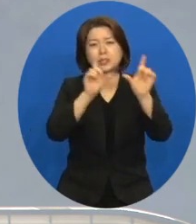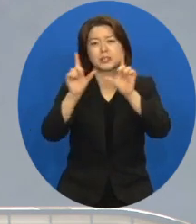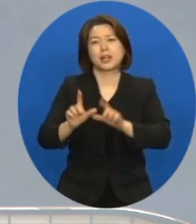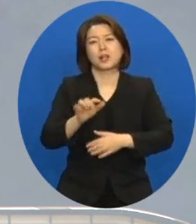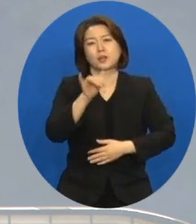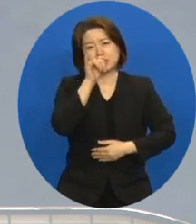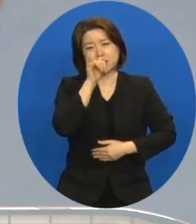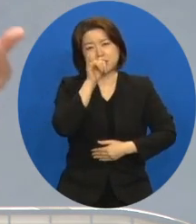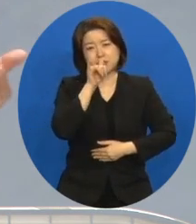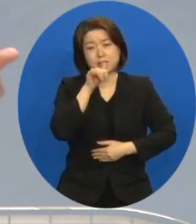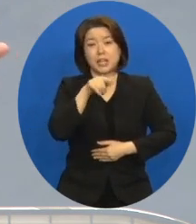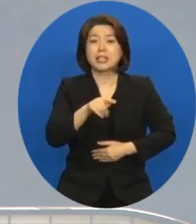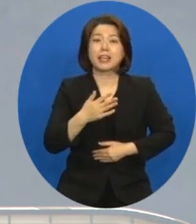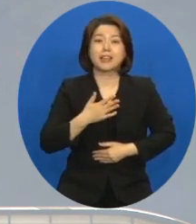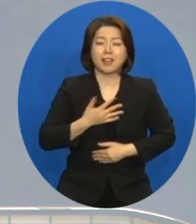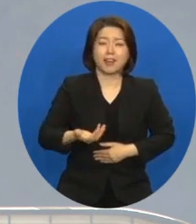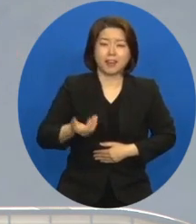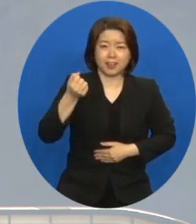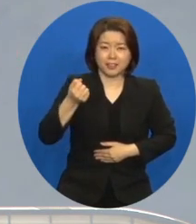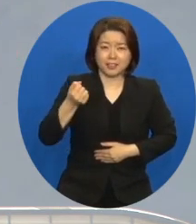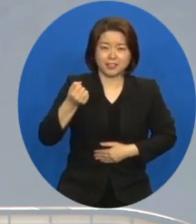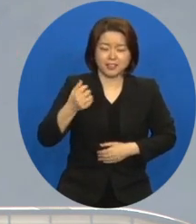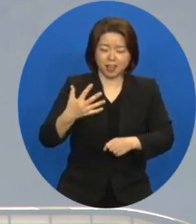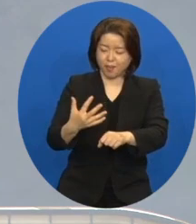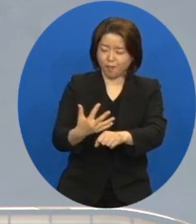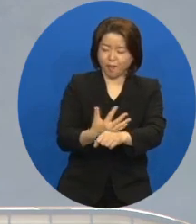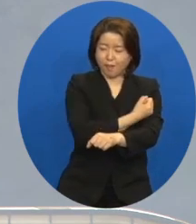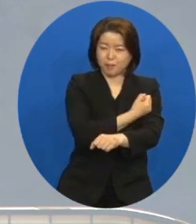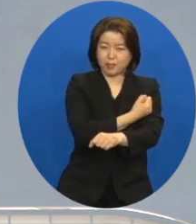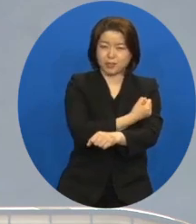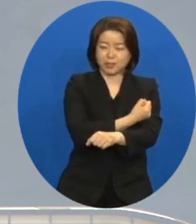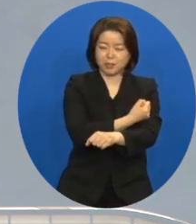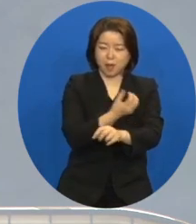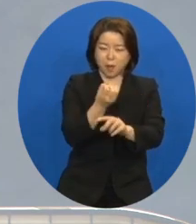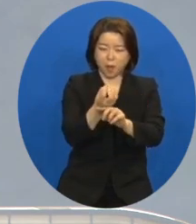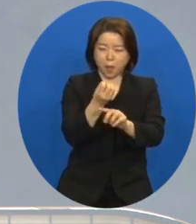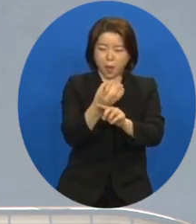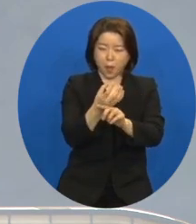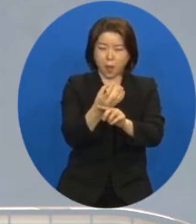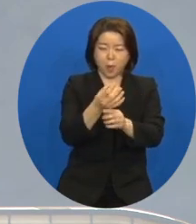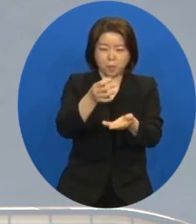있습니다. 이것이 내가 가지고 있는 엄청난 보화입니다.